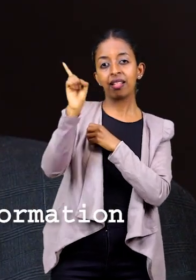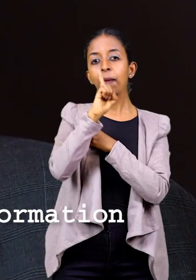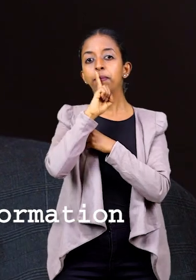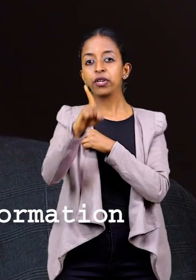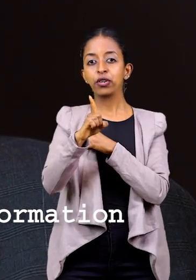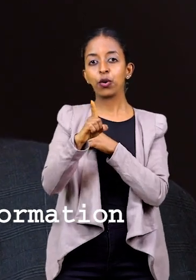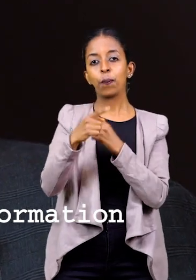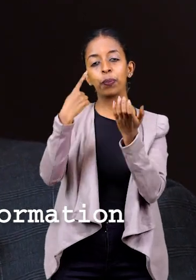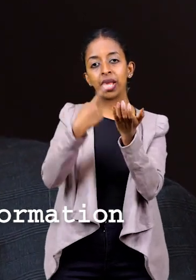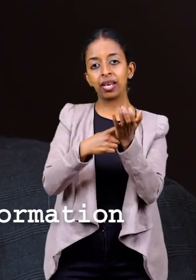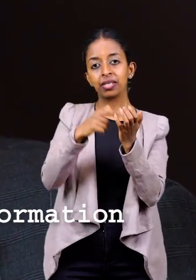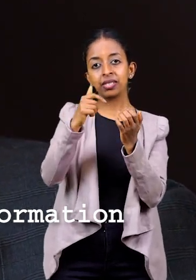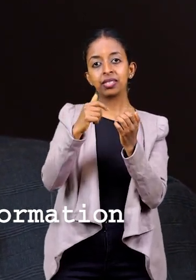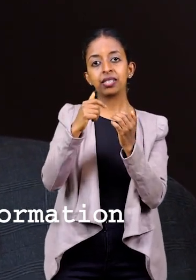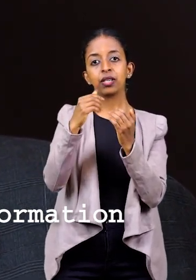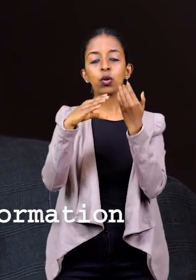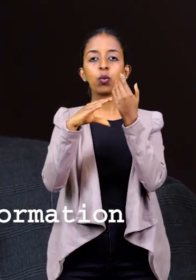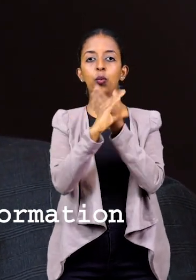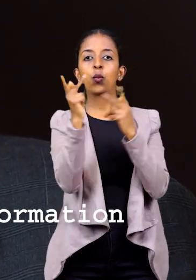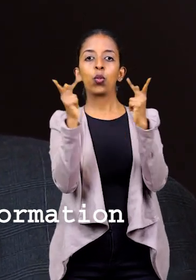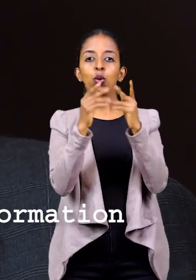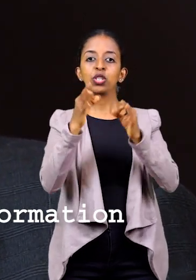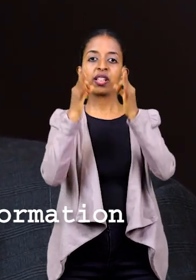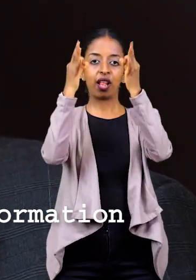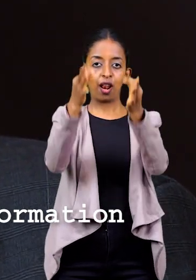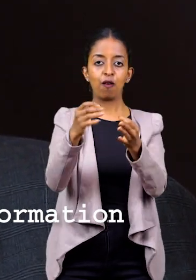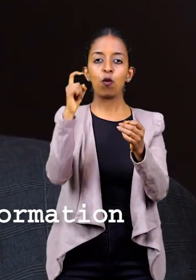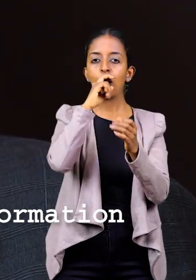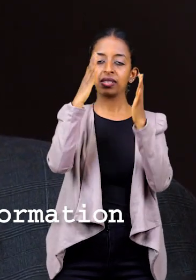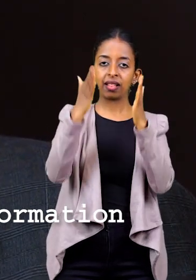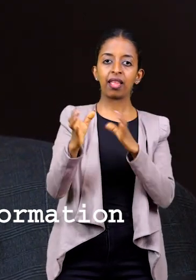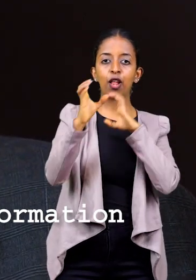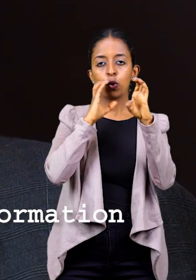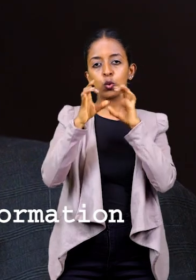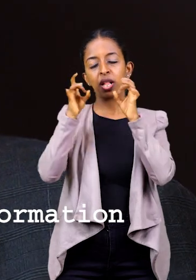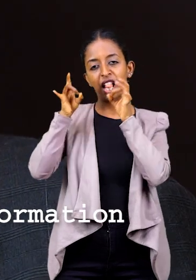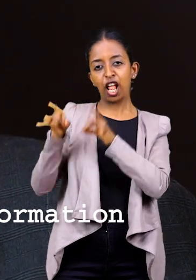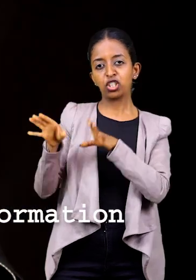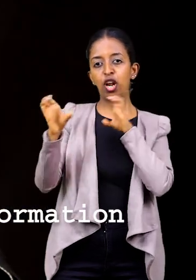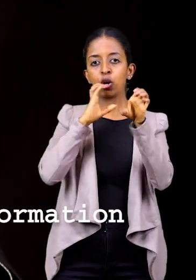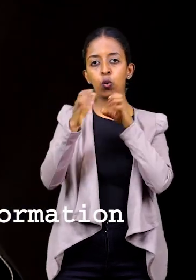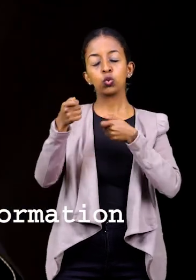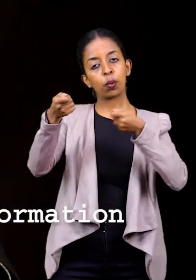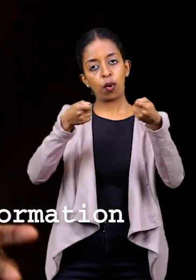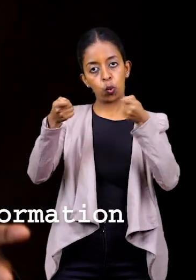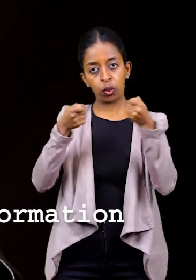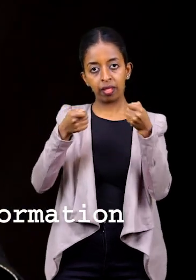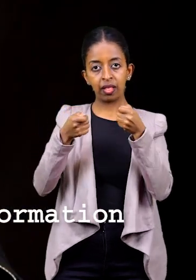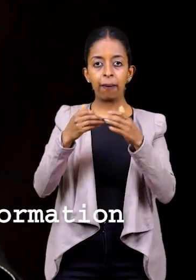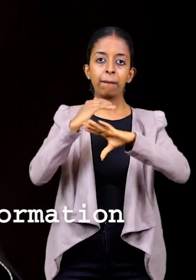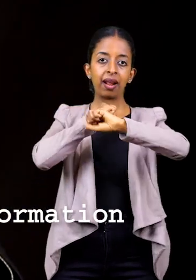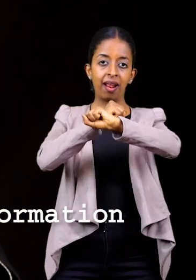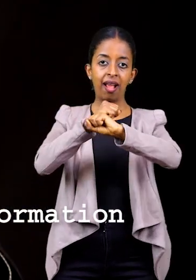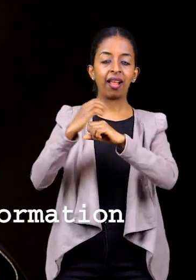gaafatummaan guddaa ka'amee chaanaalii isaaniitiin dubbiin jibbiinsaa fi soba darban